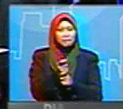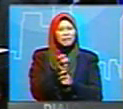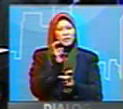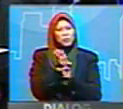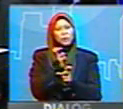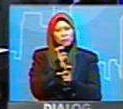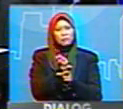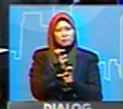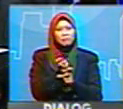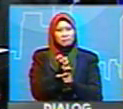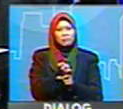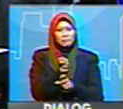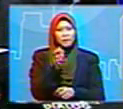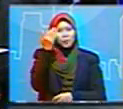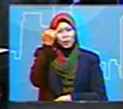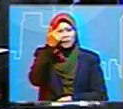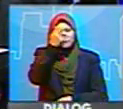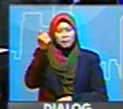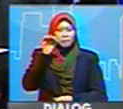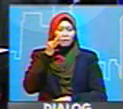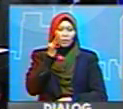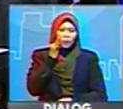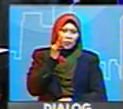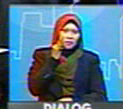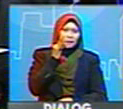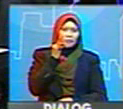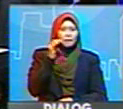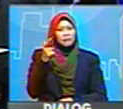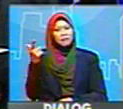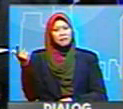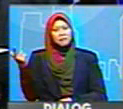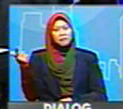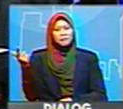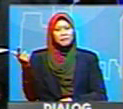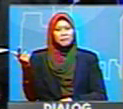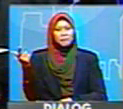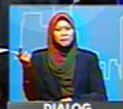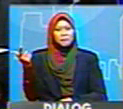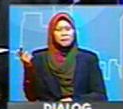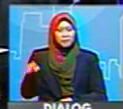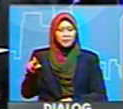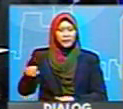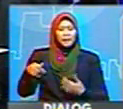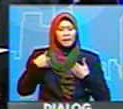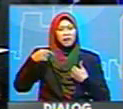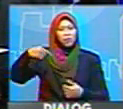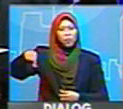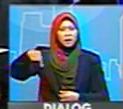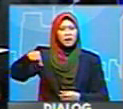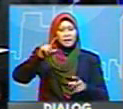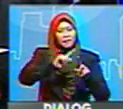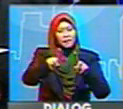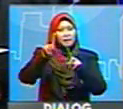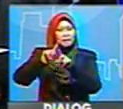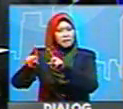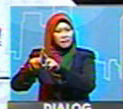sukar juga kerana buah-buahan dan sebagainya yang dia mempunyai kualiti yang berbeza Oke